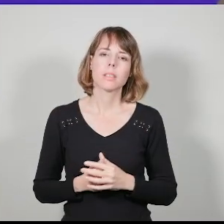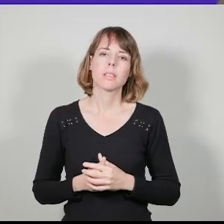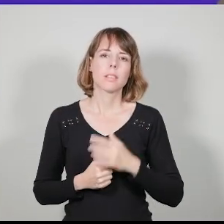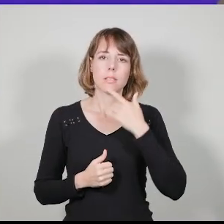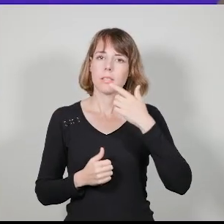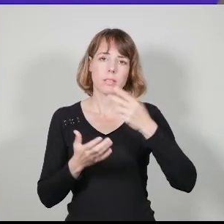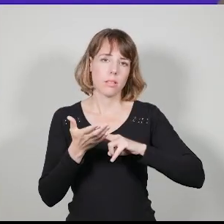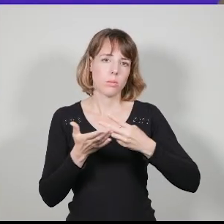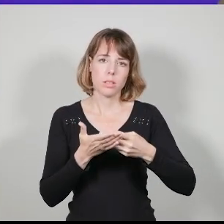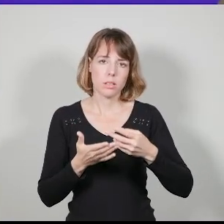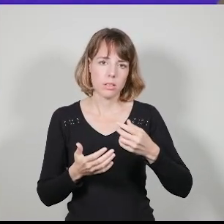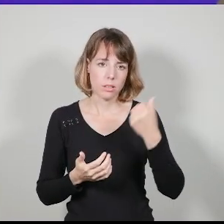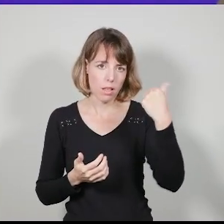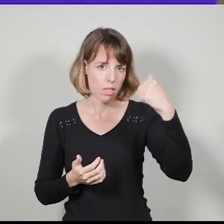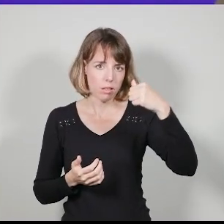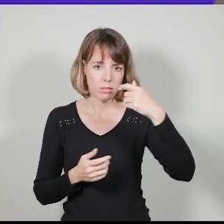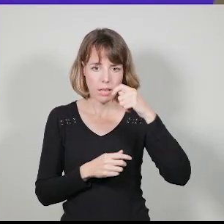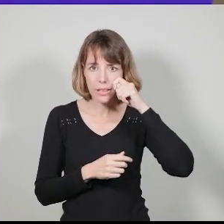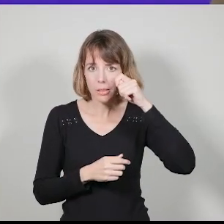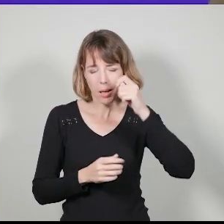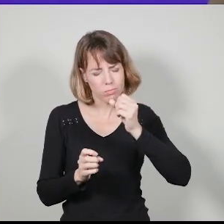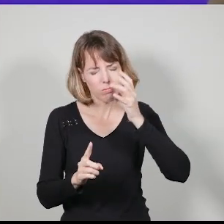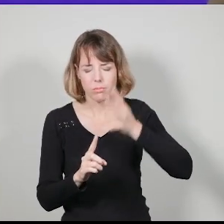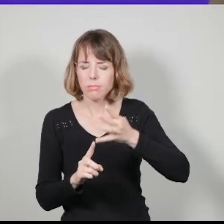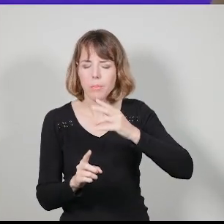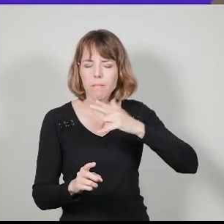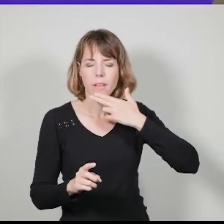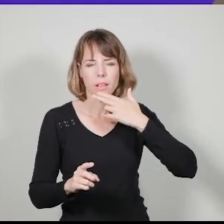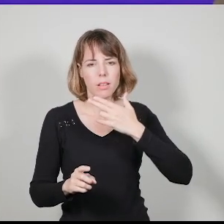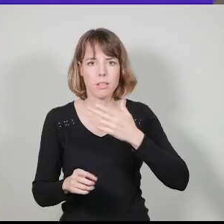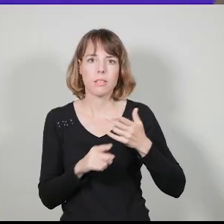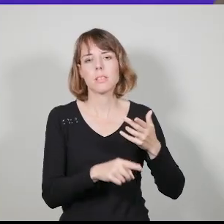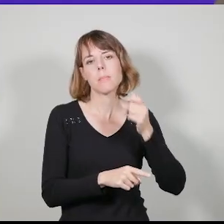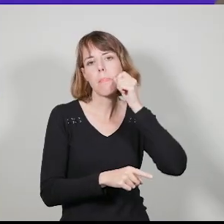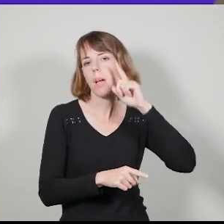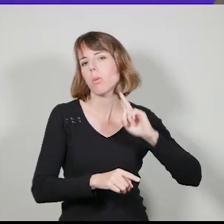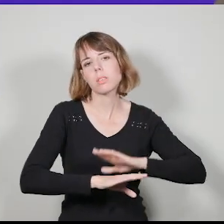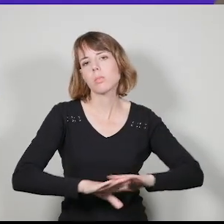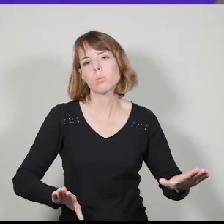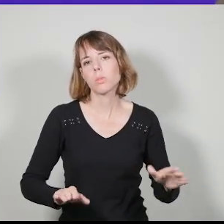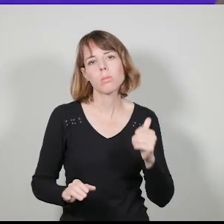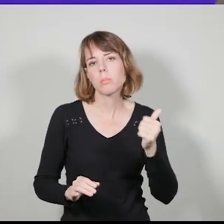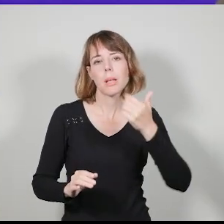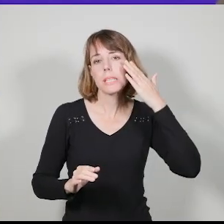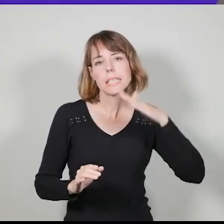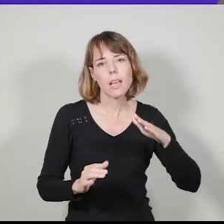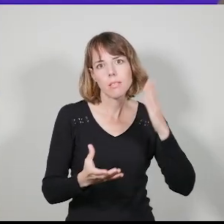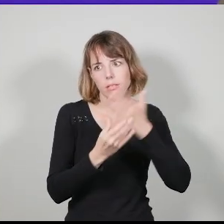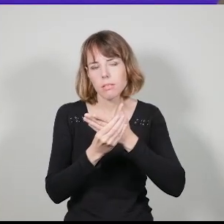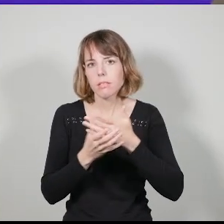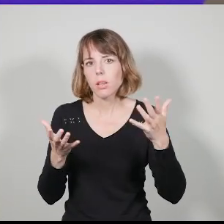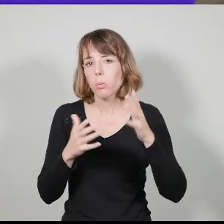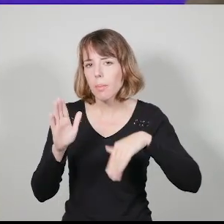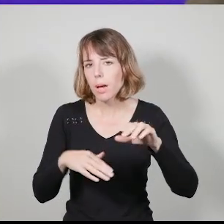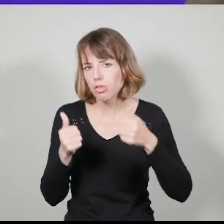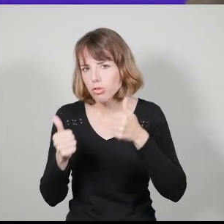connaît bien son enfant et qui sait comment il faut intervenir, à quel moment, qu'est-ce qui va fonctionner ou pas, ce qui rend difficile la difficulté